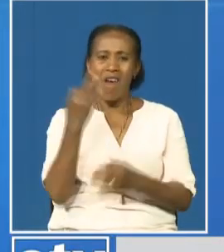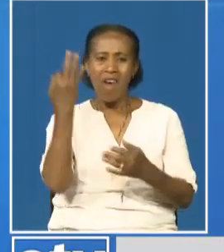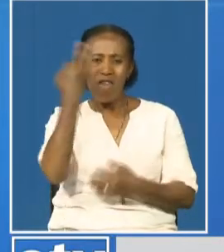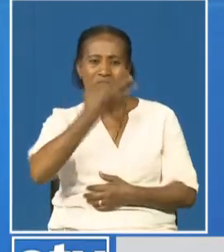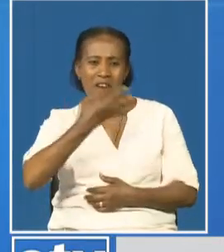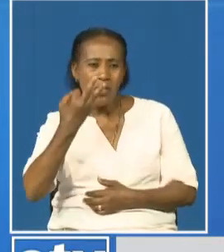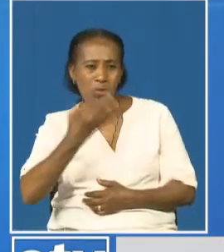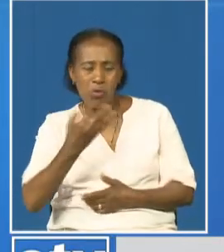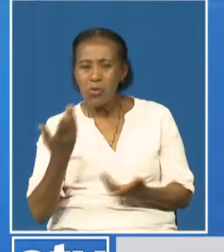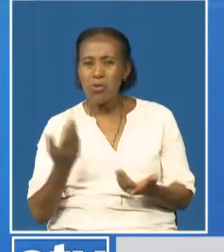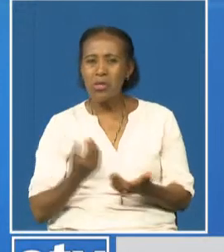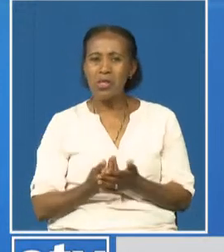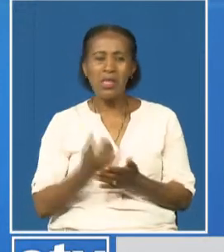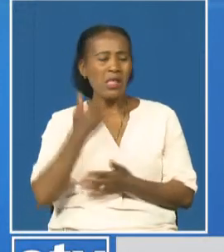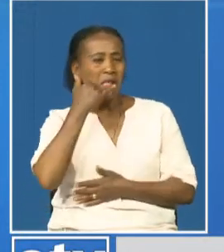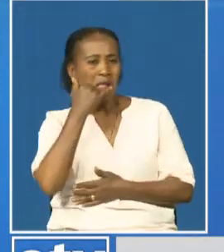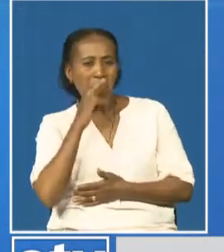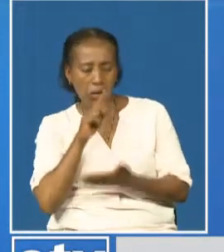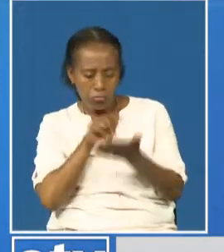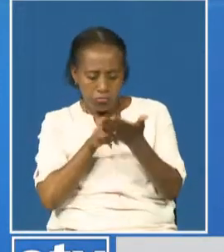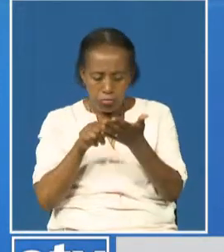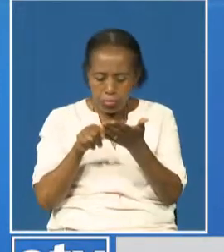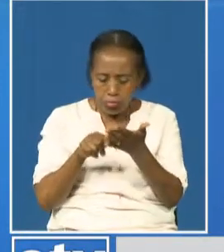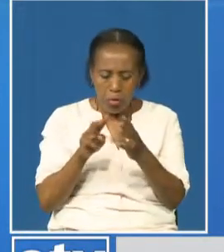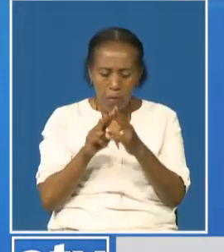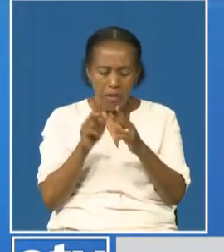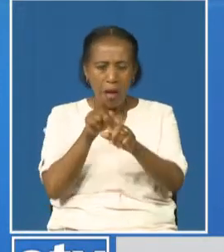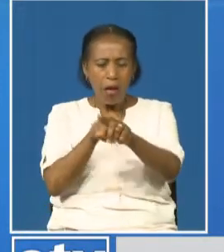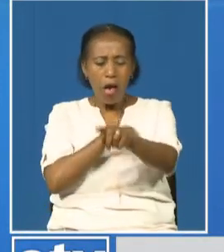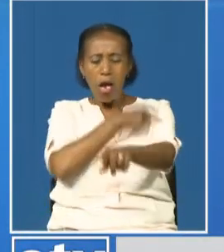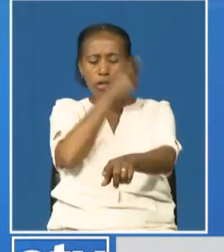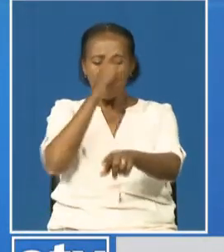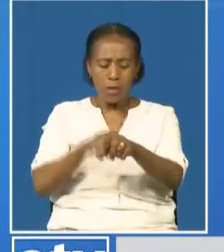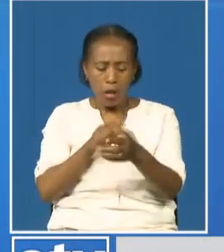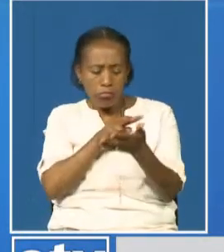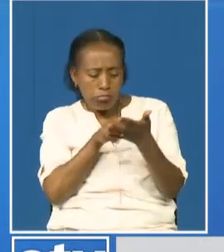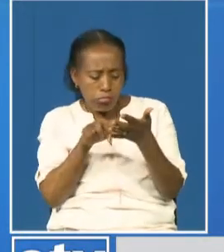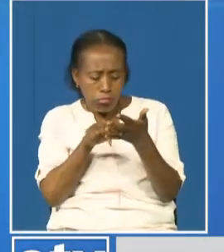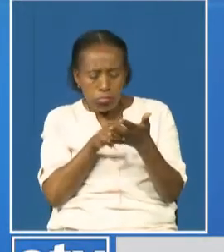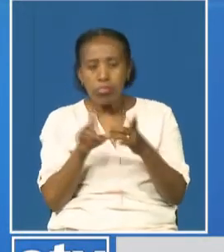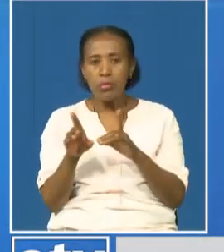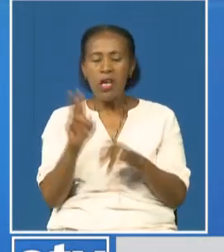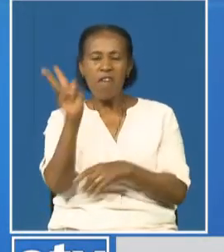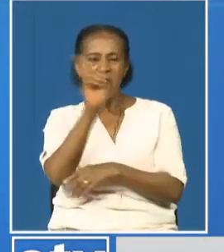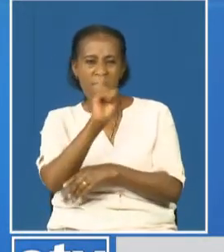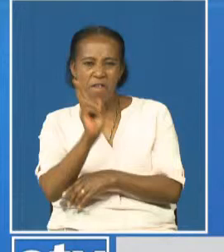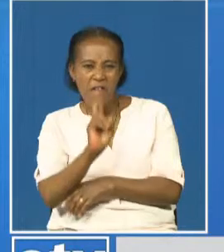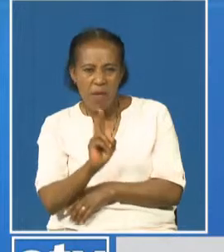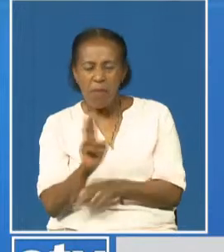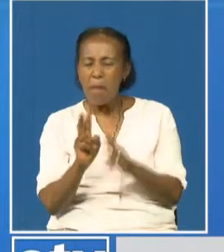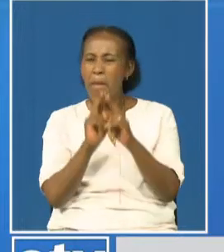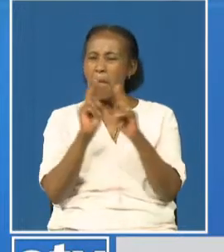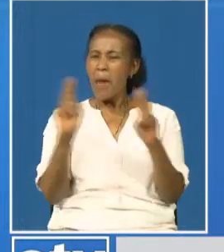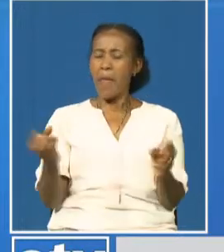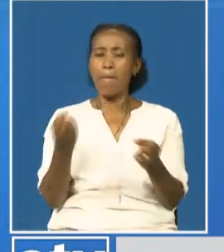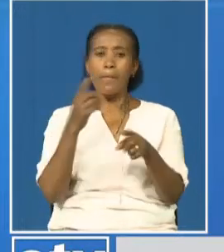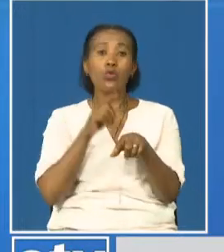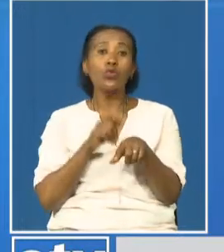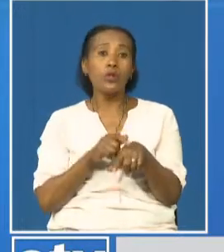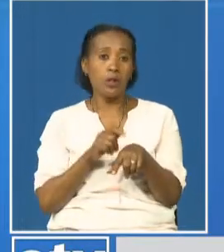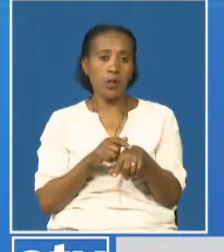የፌስቡክ በስልካቸው ላይ በጣም ረጅም ጊዜ ከማጥፋት ፊልም ላይ በጣም ብዙ